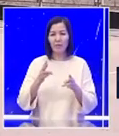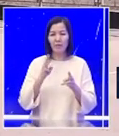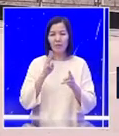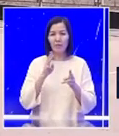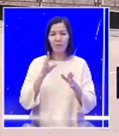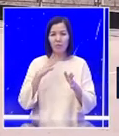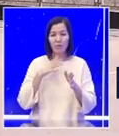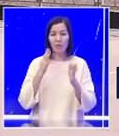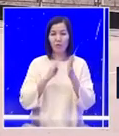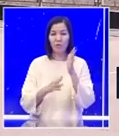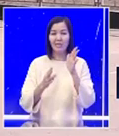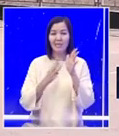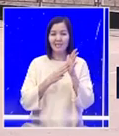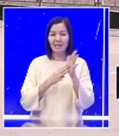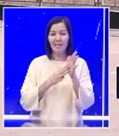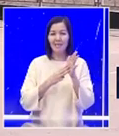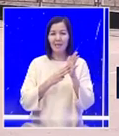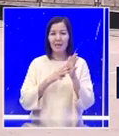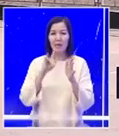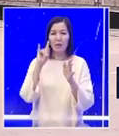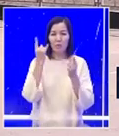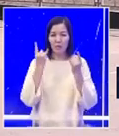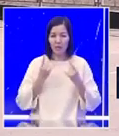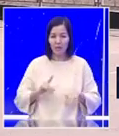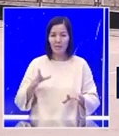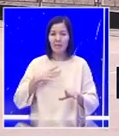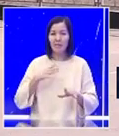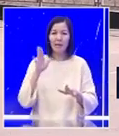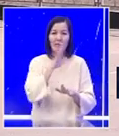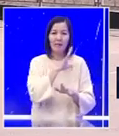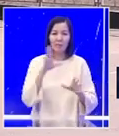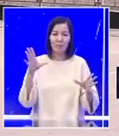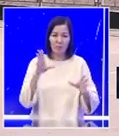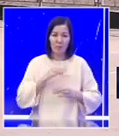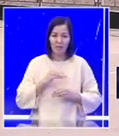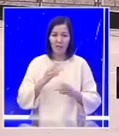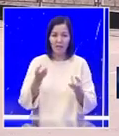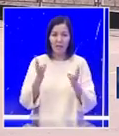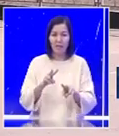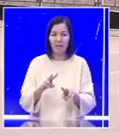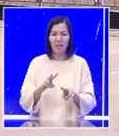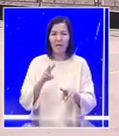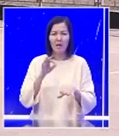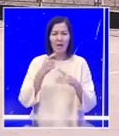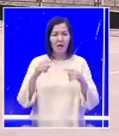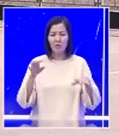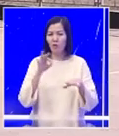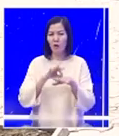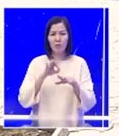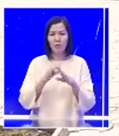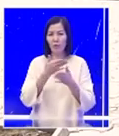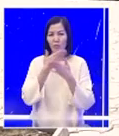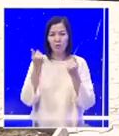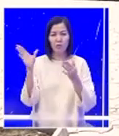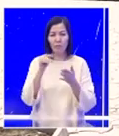бала дүниеге келді. Барлығы да сол анасының құшағында қалды. Ешқандай бір жұқпалы аурулар шыққан жоқ. Сары ауру, туберкулез, тағы да басқа аурулардың